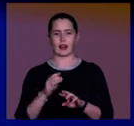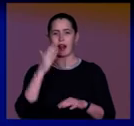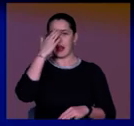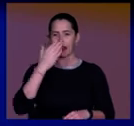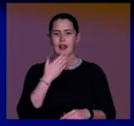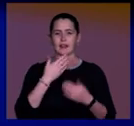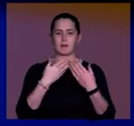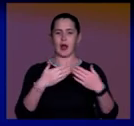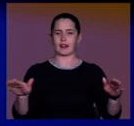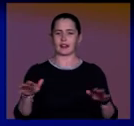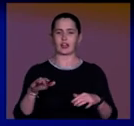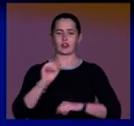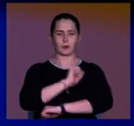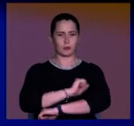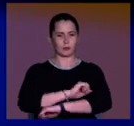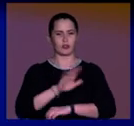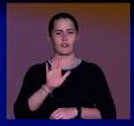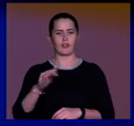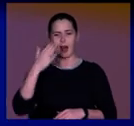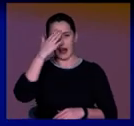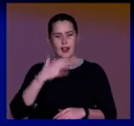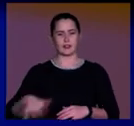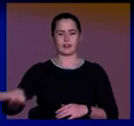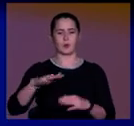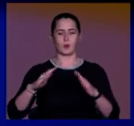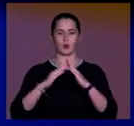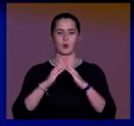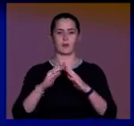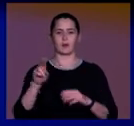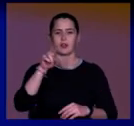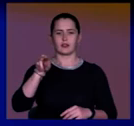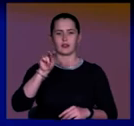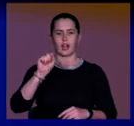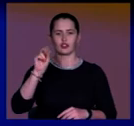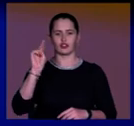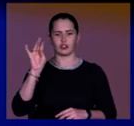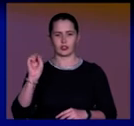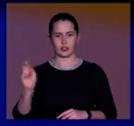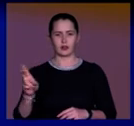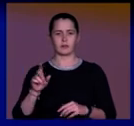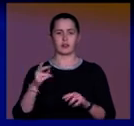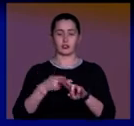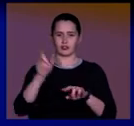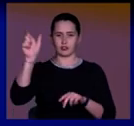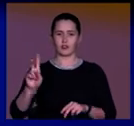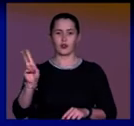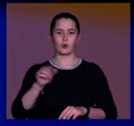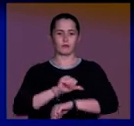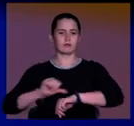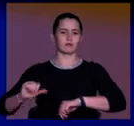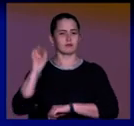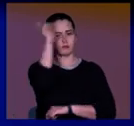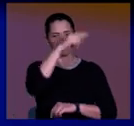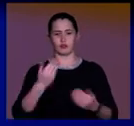в жилом доме дачник человек который живет за городом занимается